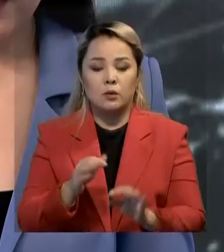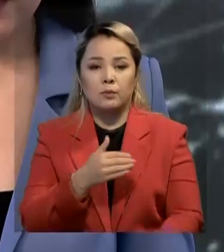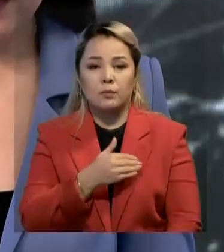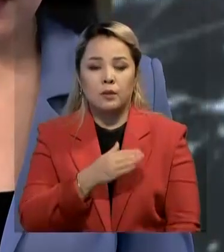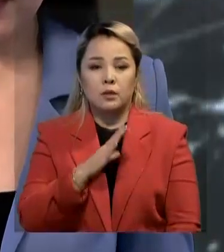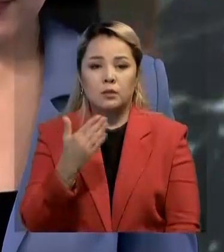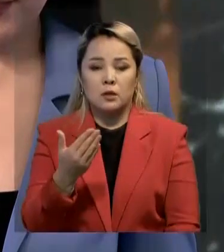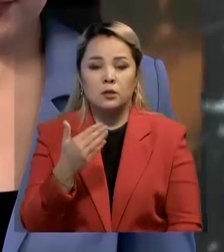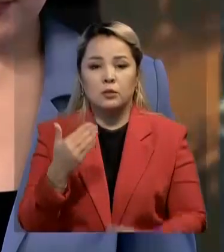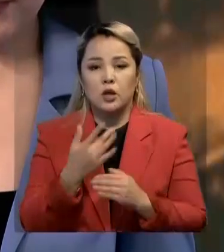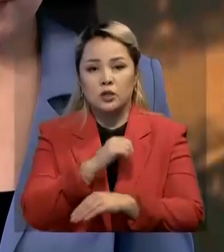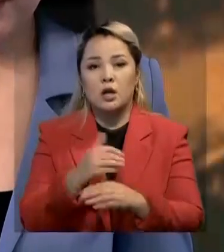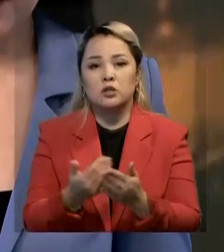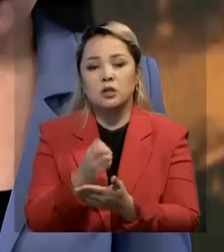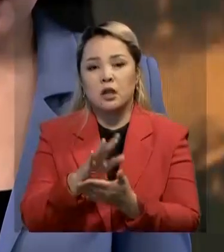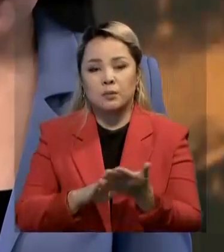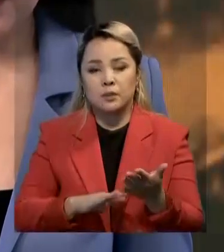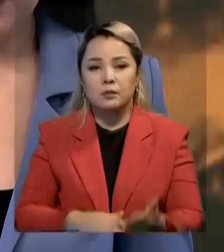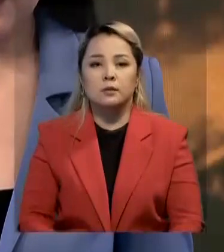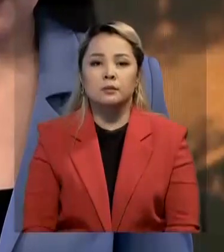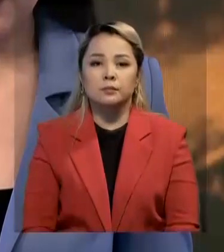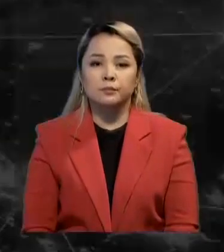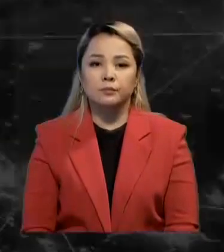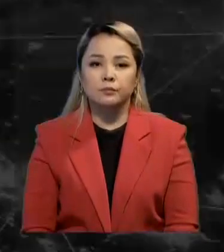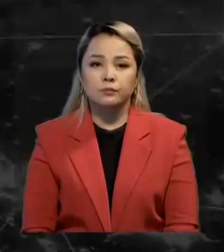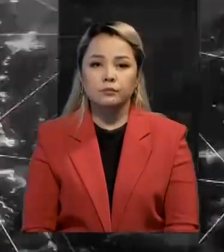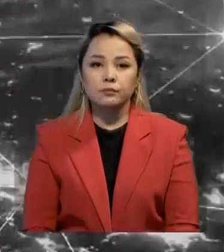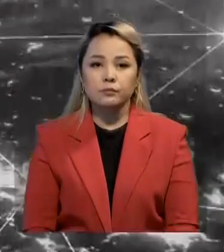бөліскен болатын. Біз шетел жаңалықтарын әрмен қарай жалғастырамыз.